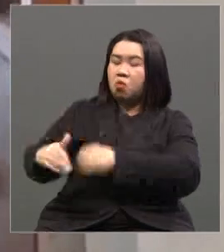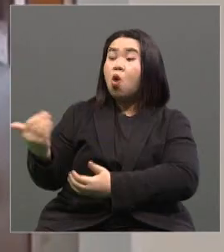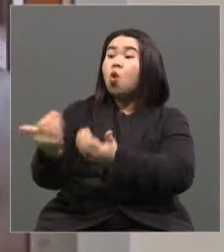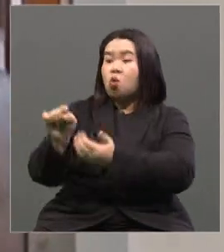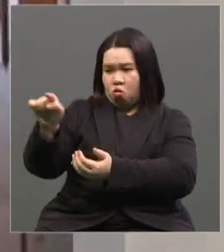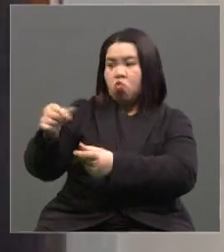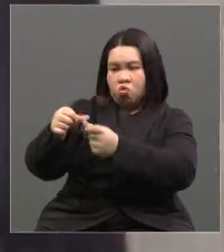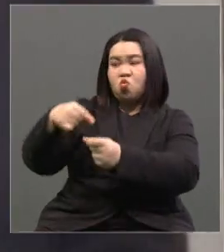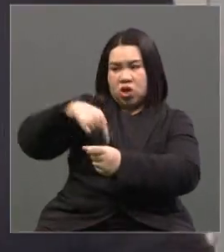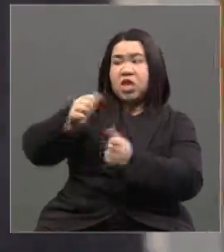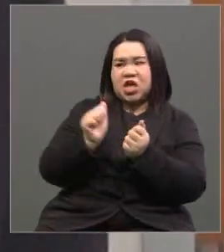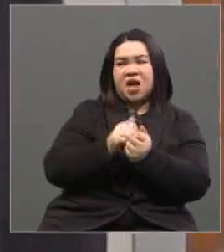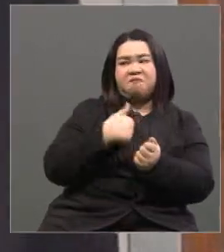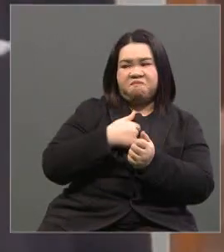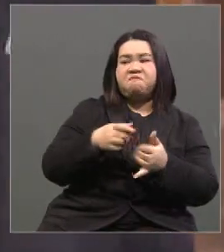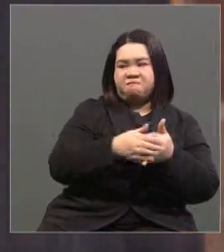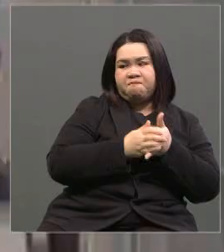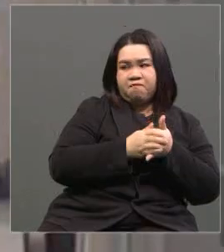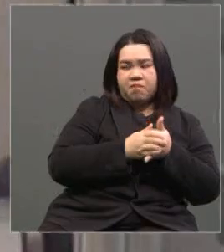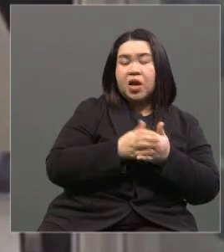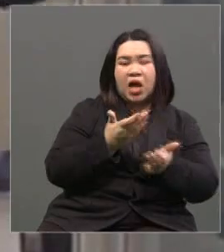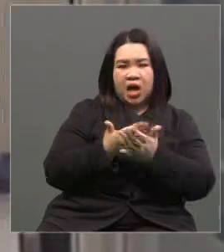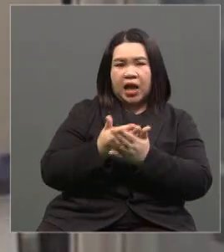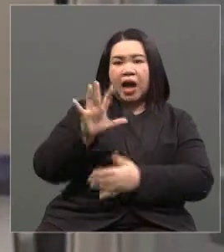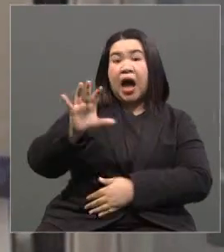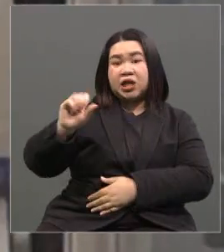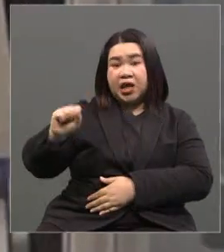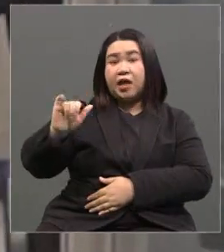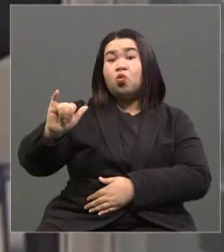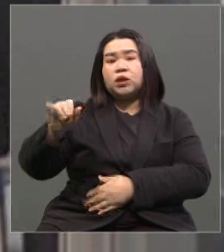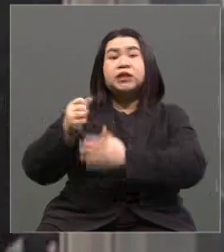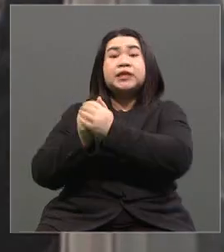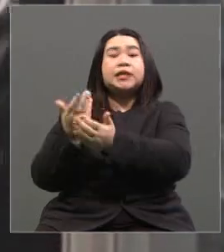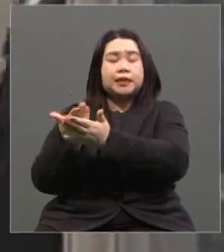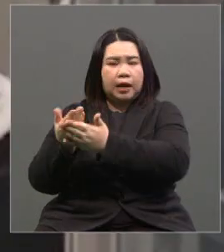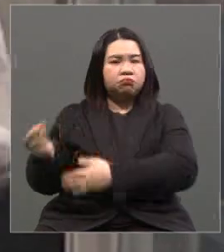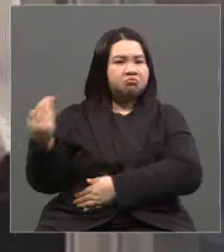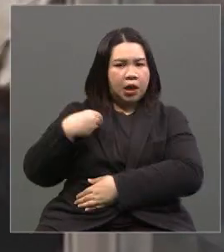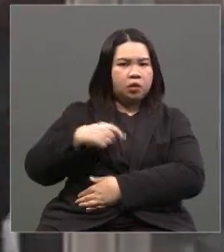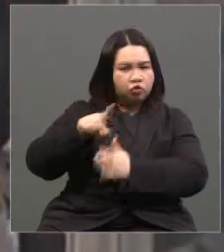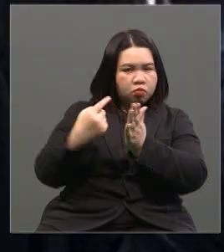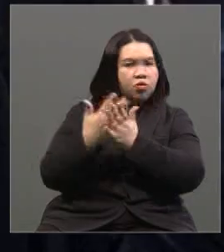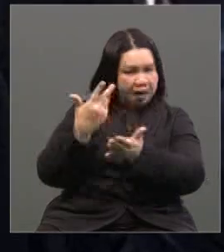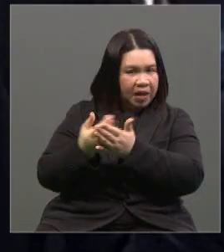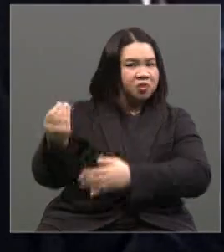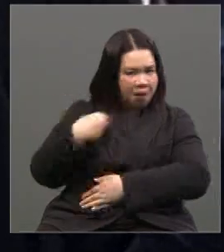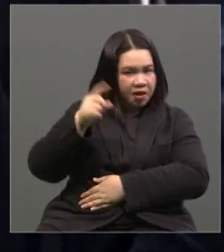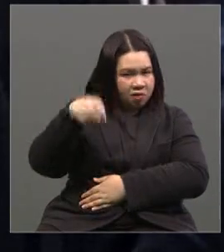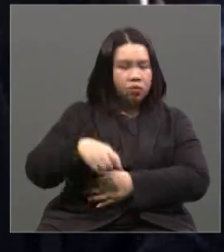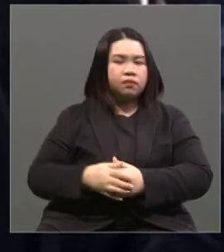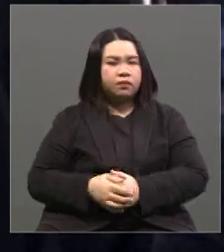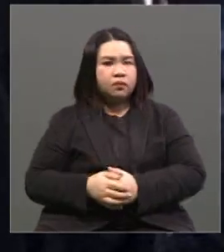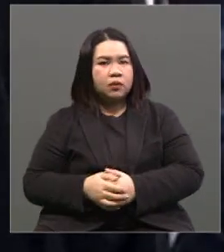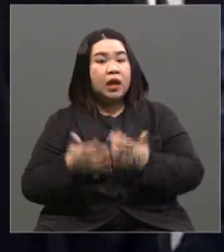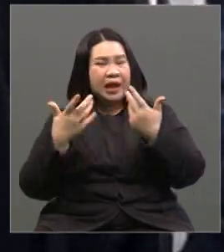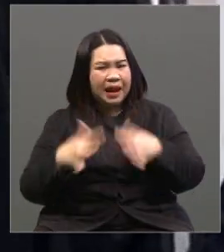เตรียมเงินมา 5แสนอยู่หรือว่าถ้าคิดเป็นเงินไทยก็คือ 2.5ล้านบาทให้เวลา 3ชั่วโมงเท่านั้นและหลังจากที่ได้ฟังตำรวจก็